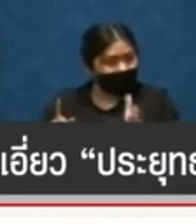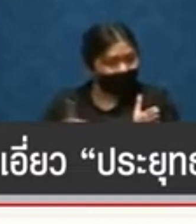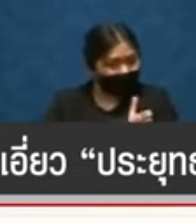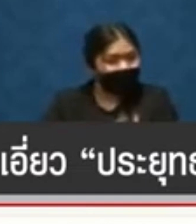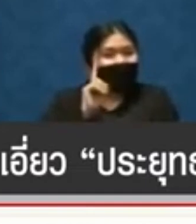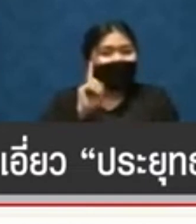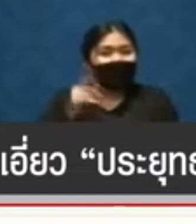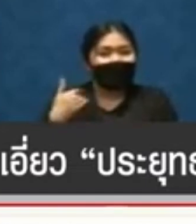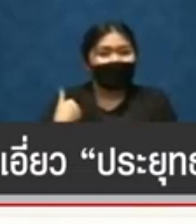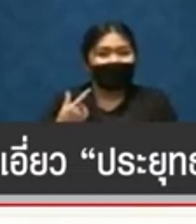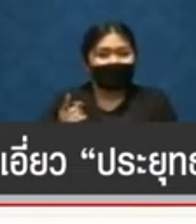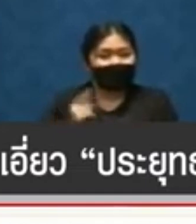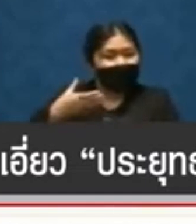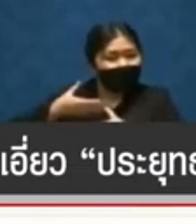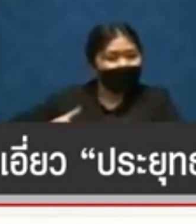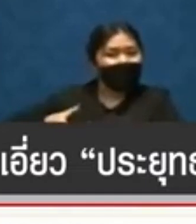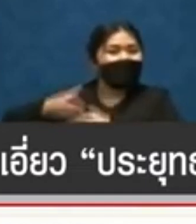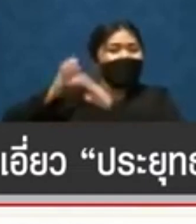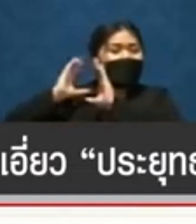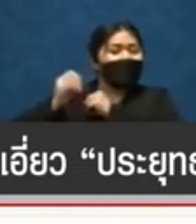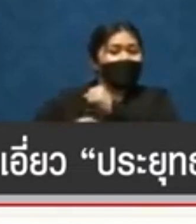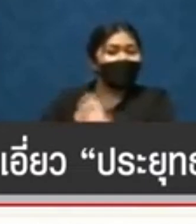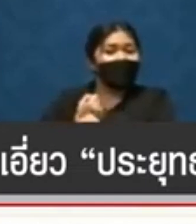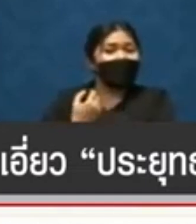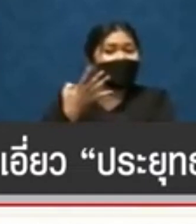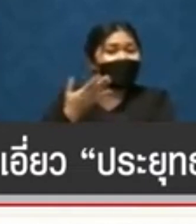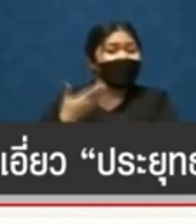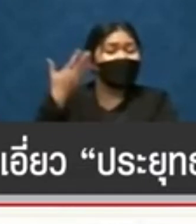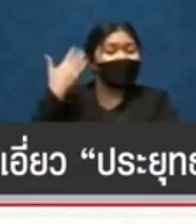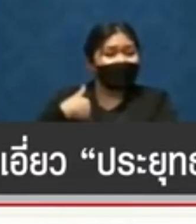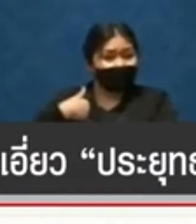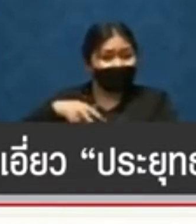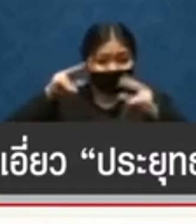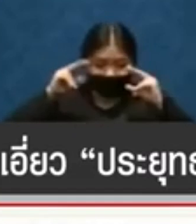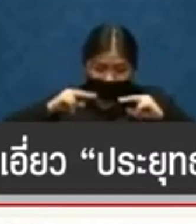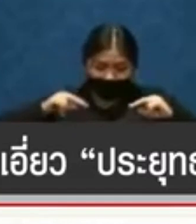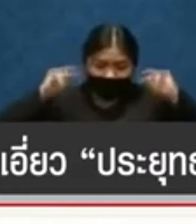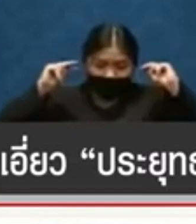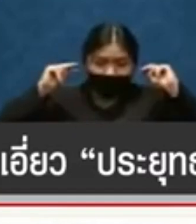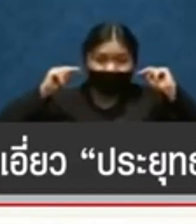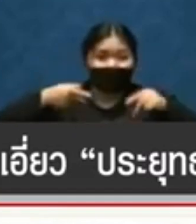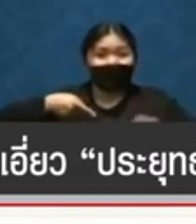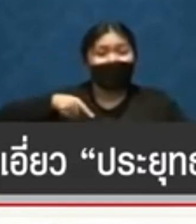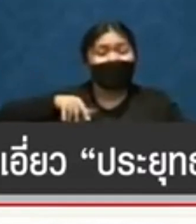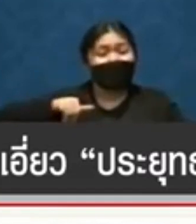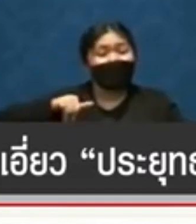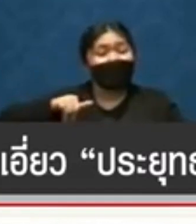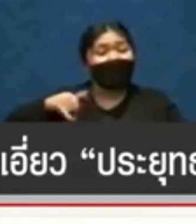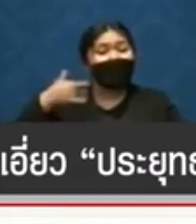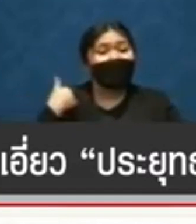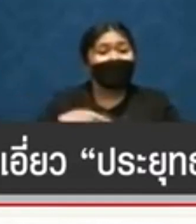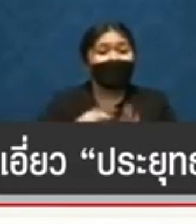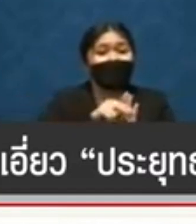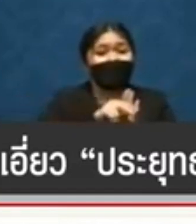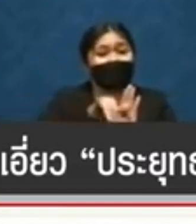เป็นการตัดสินใจเพื่อมายกมือให้ตัวเองเป็นนายกและยังมาสร้างพรรคใหม่ให้ตัวเองด้วยถ้าอยากให้นายกชี้แจงว่า